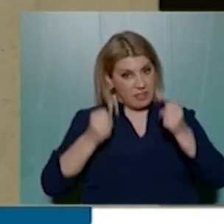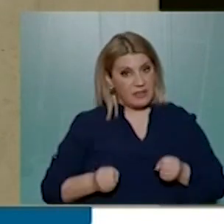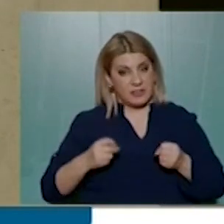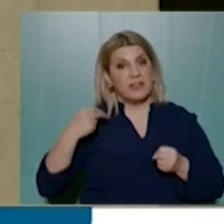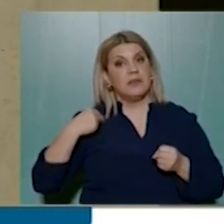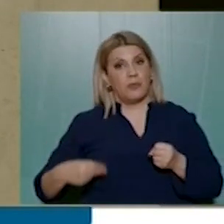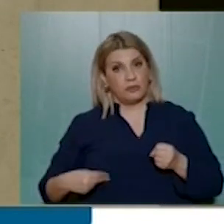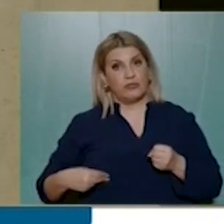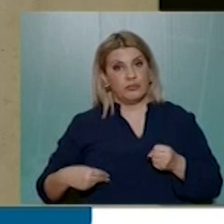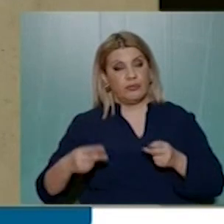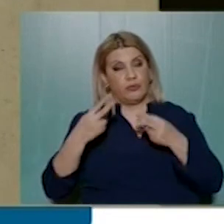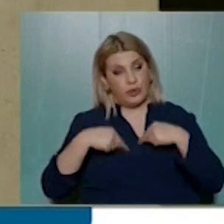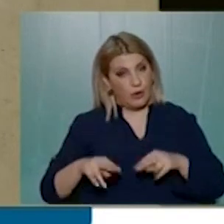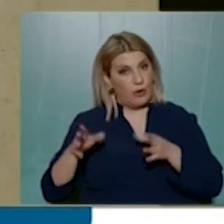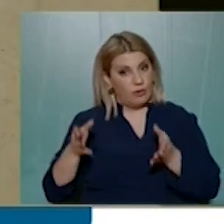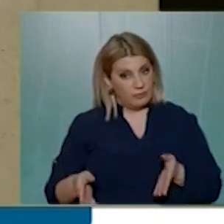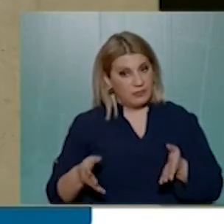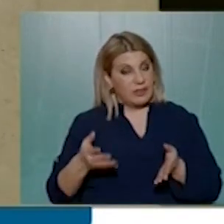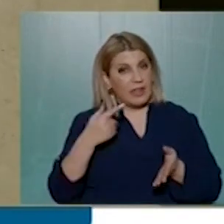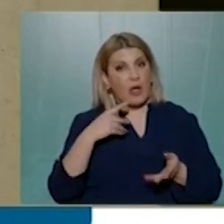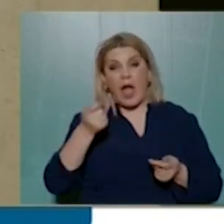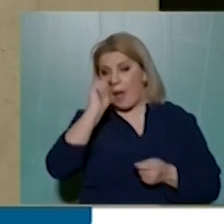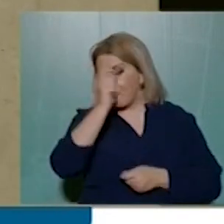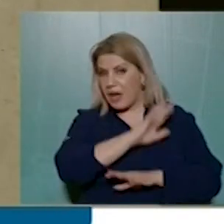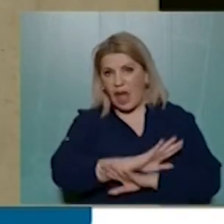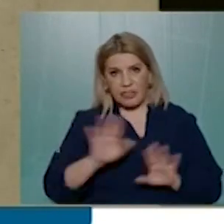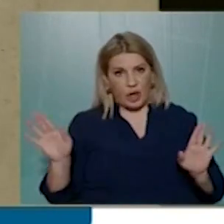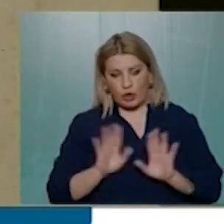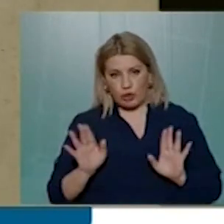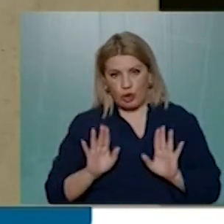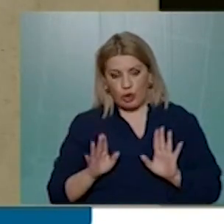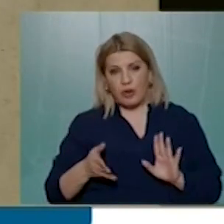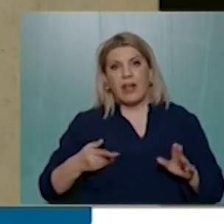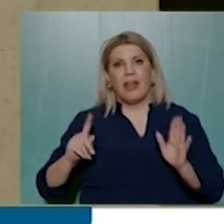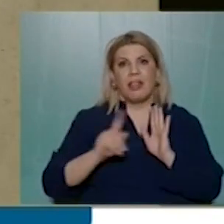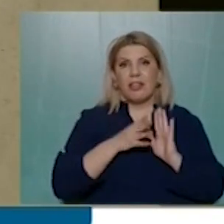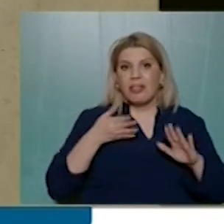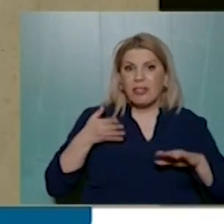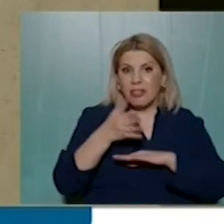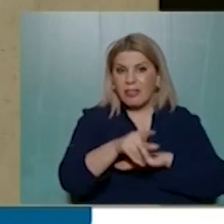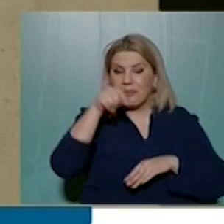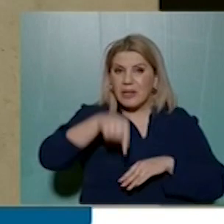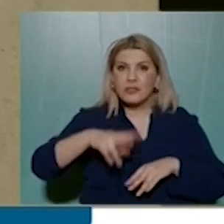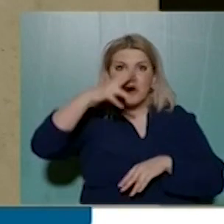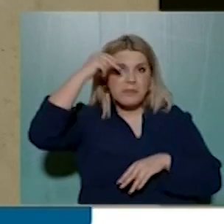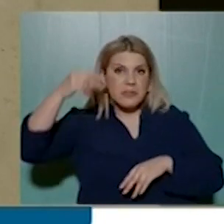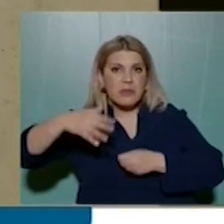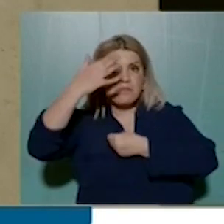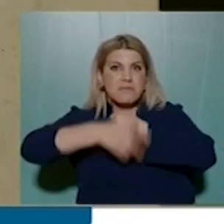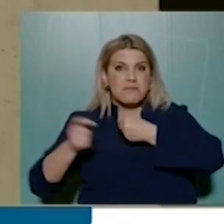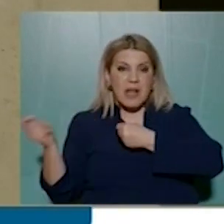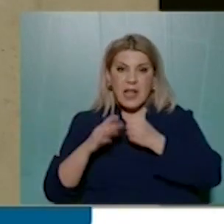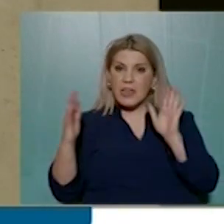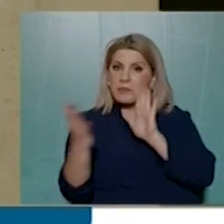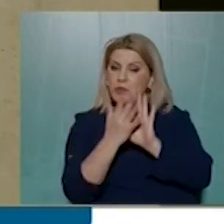δημοτική αρχή το δημοτικό συμβούλιο για το απαράδεκτο αυτό γεγονός να μπαινοβγαίνουν δυνάμεις καταστολής για να